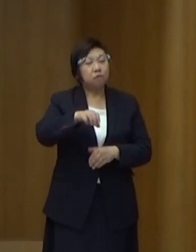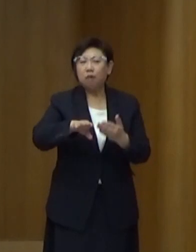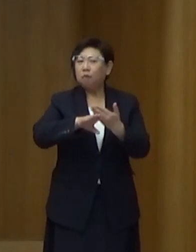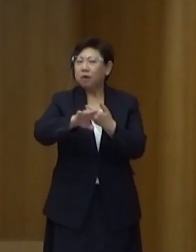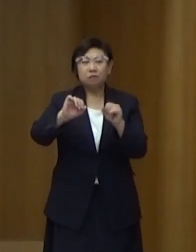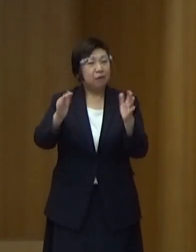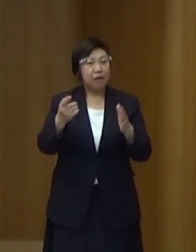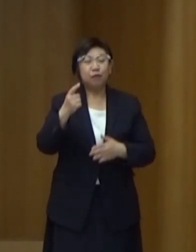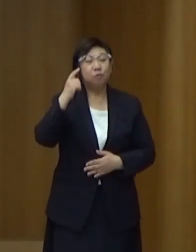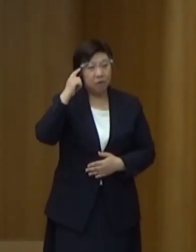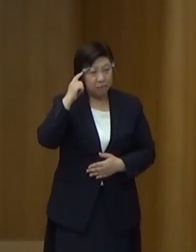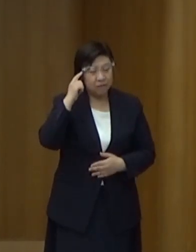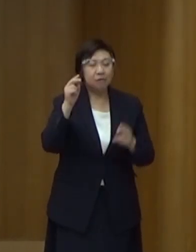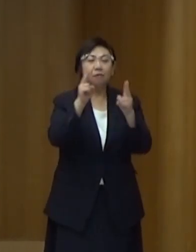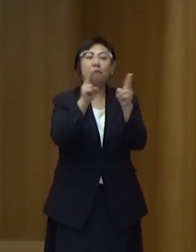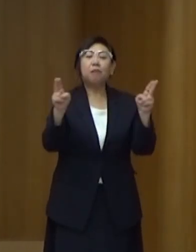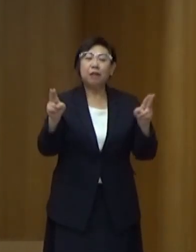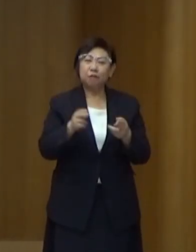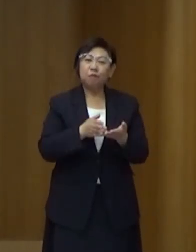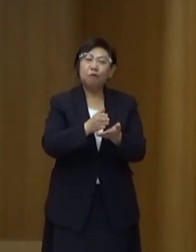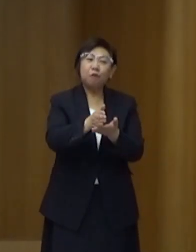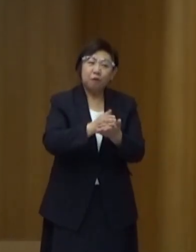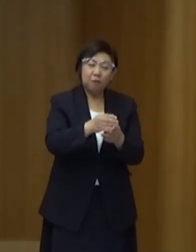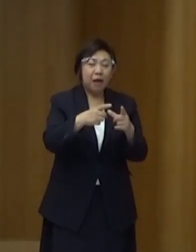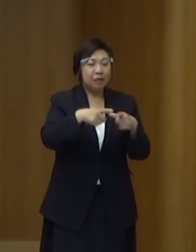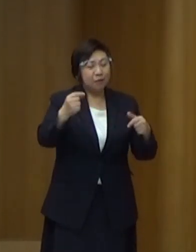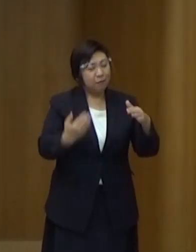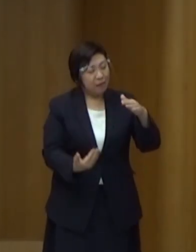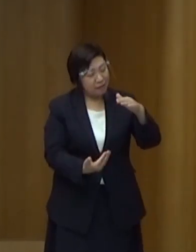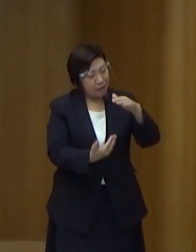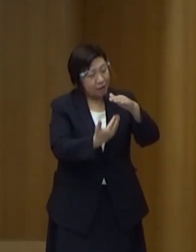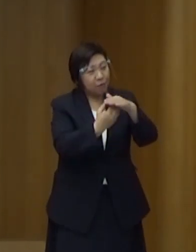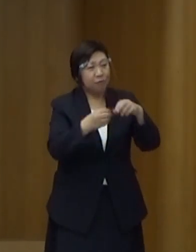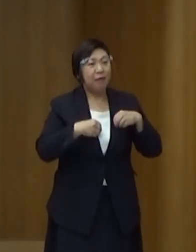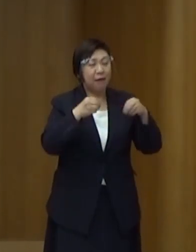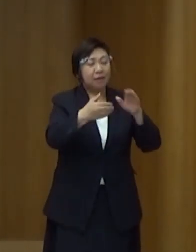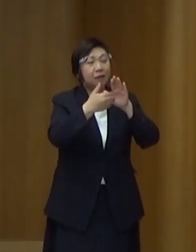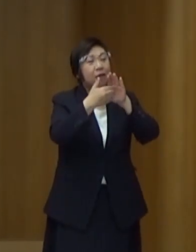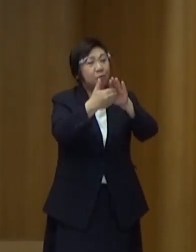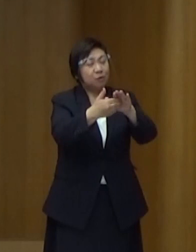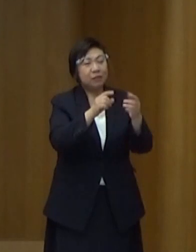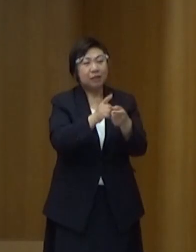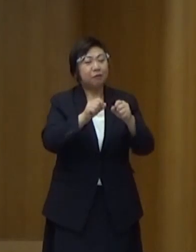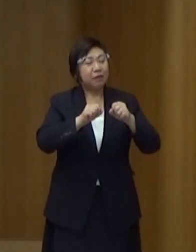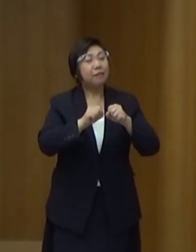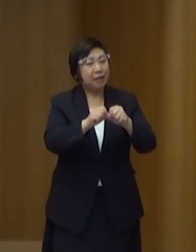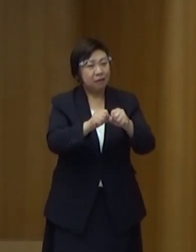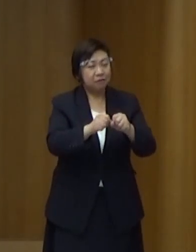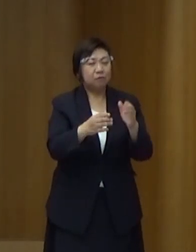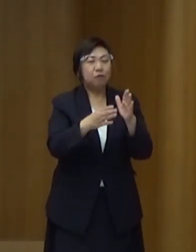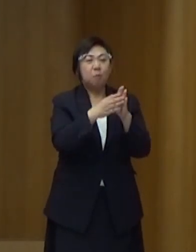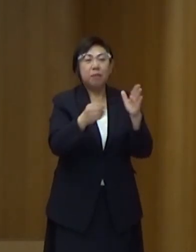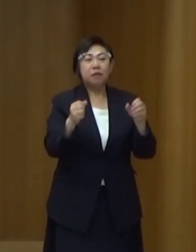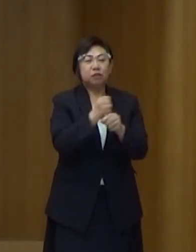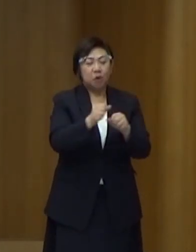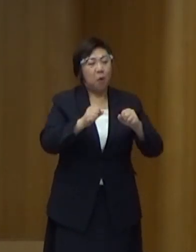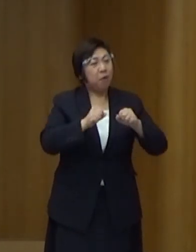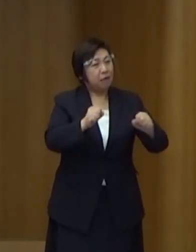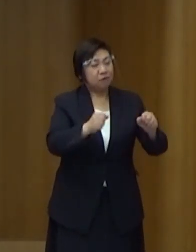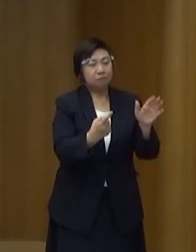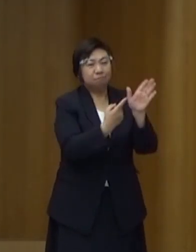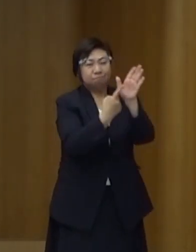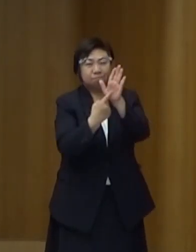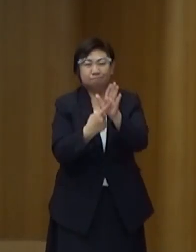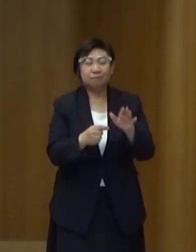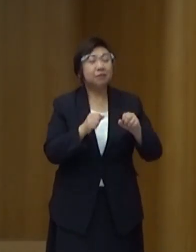して、まあ、北海道の旅行は日本最高のレベルの感染対策をとってこういったモデル事業を やるということをアピールす